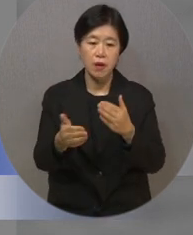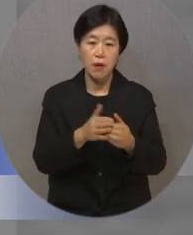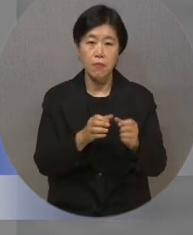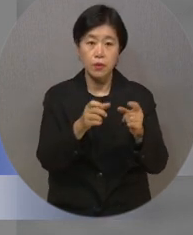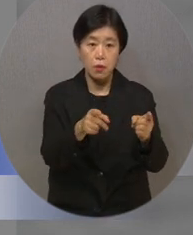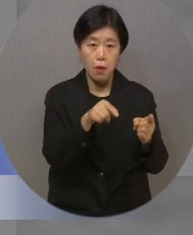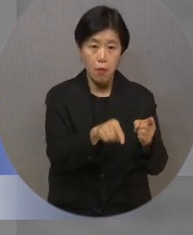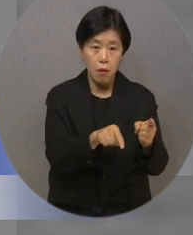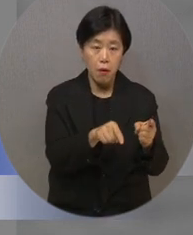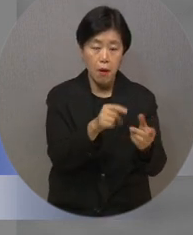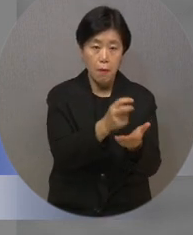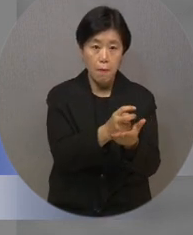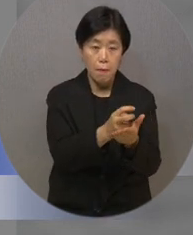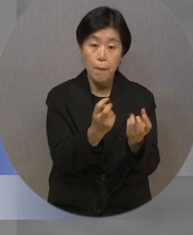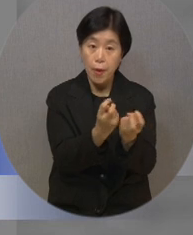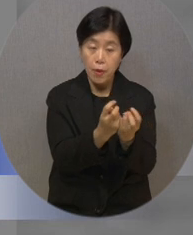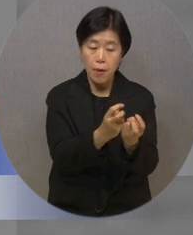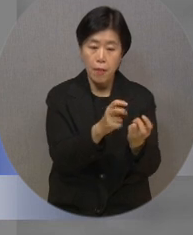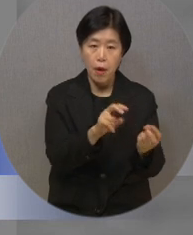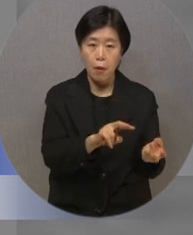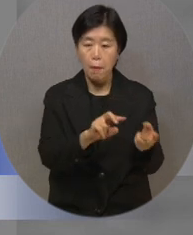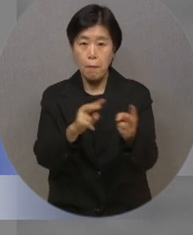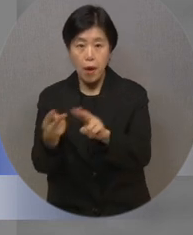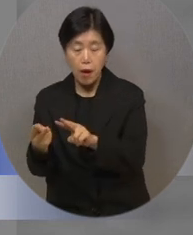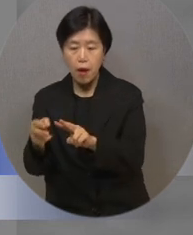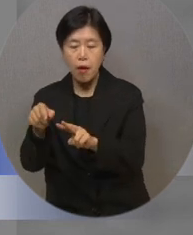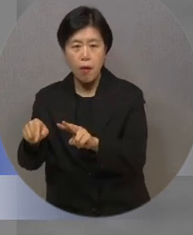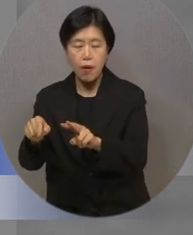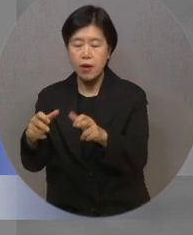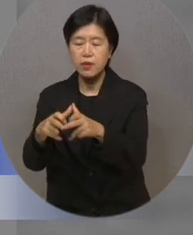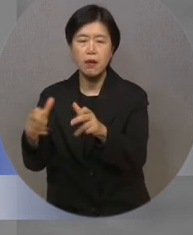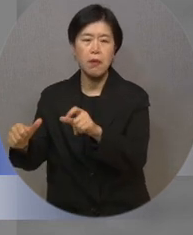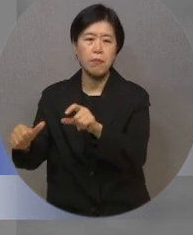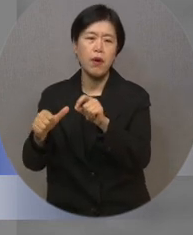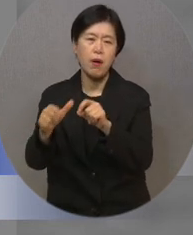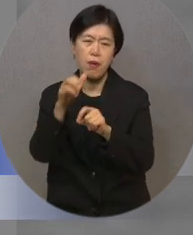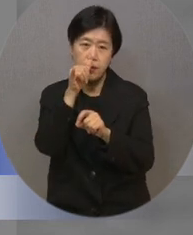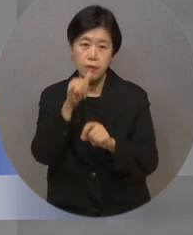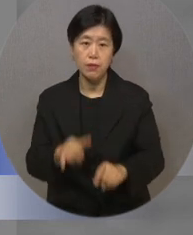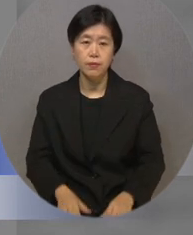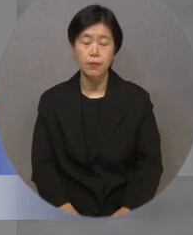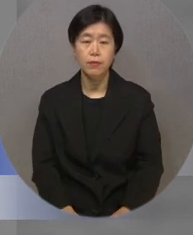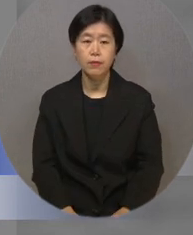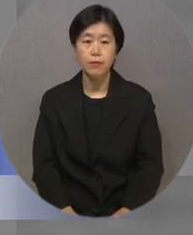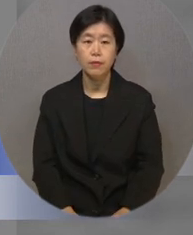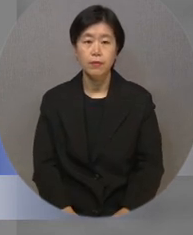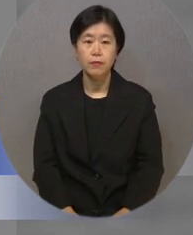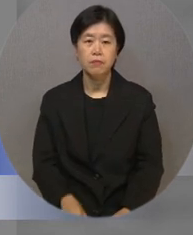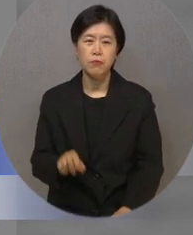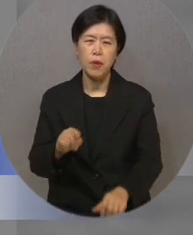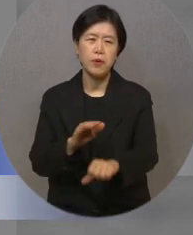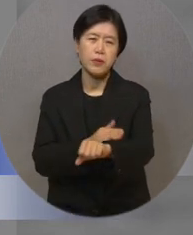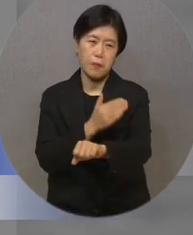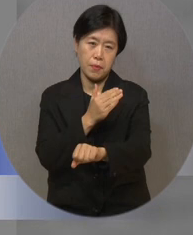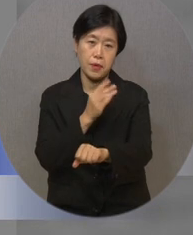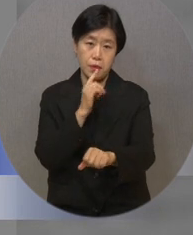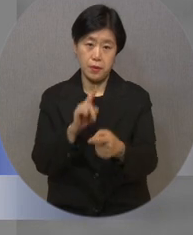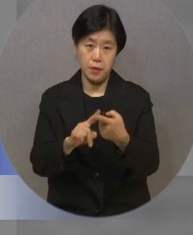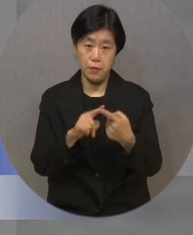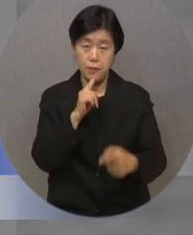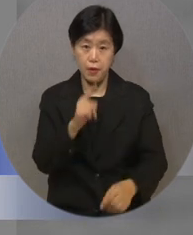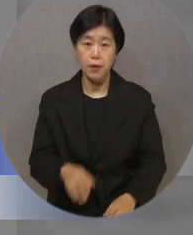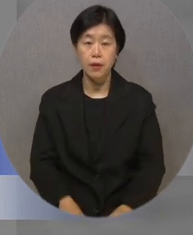의무 고용률 달성을 위한 수단으로 변질되고 있다는 점을 지적하고 있는데요 특히 올해 국가 보험부